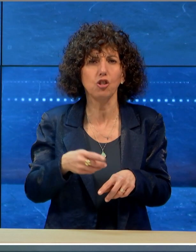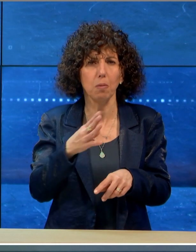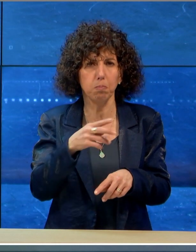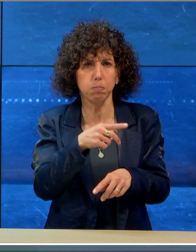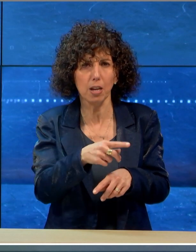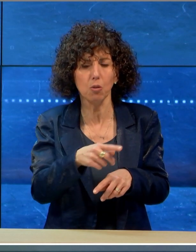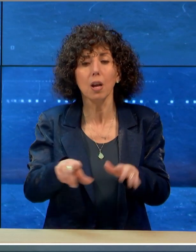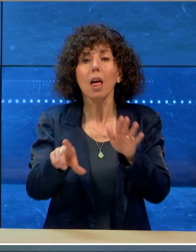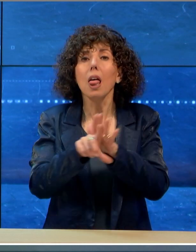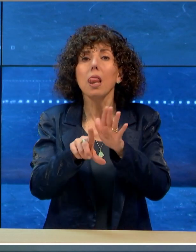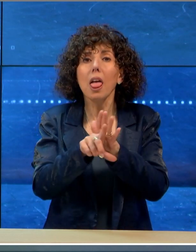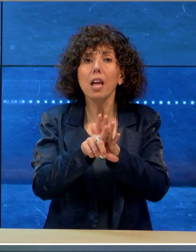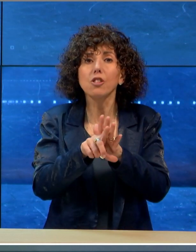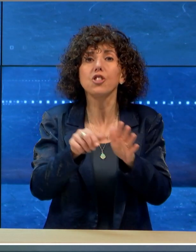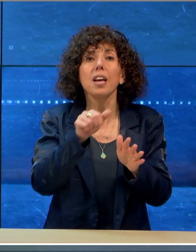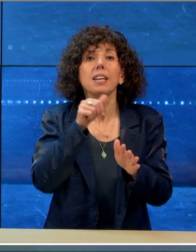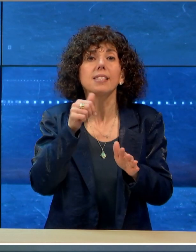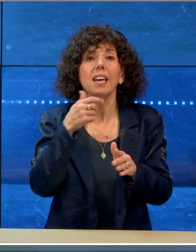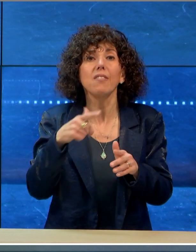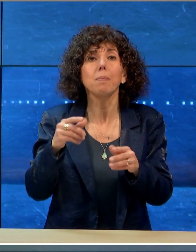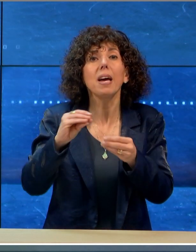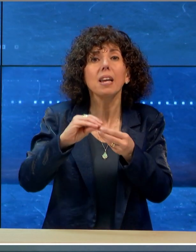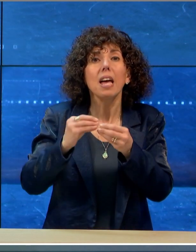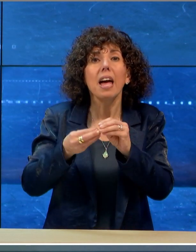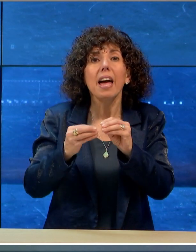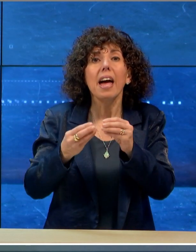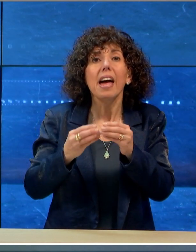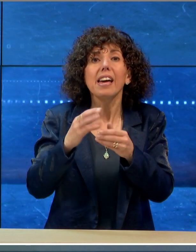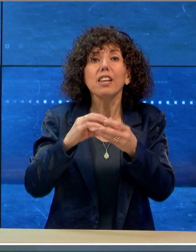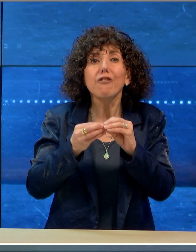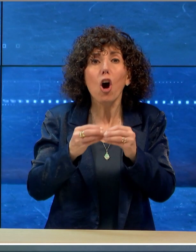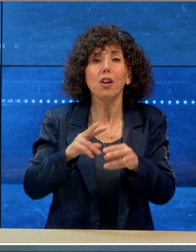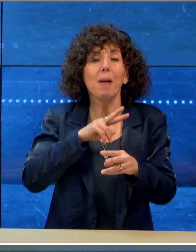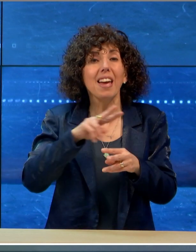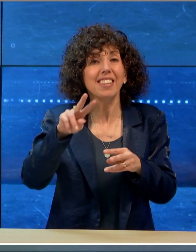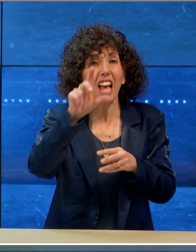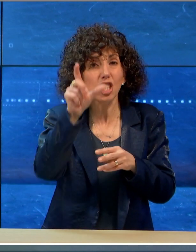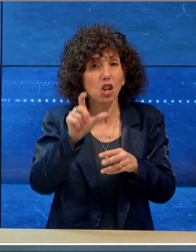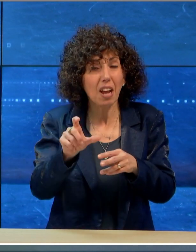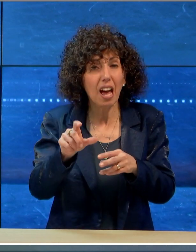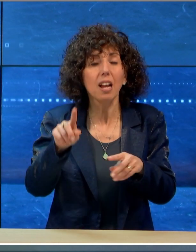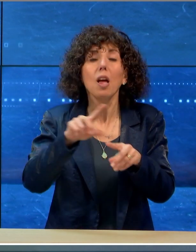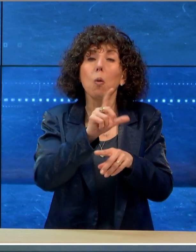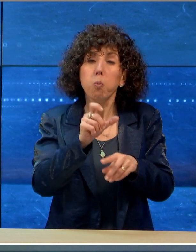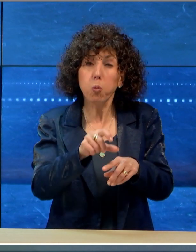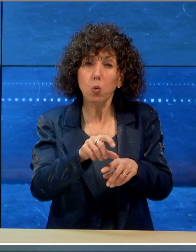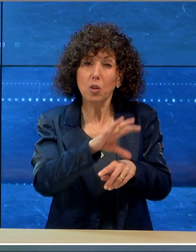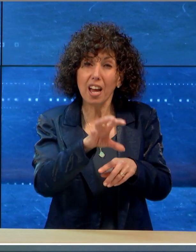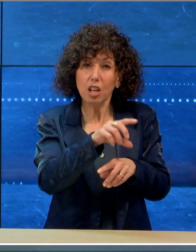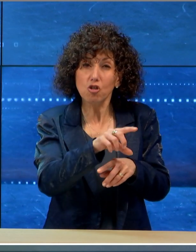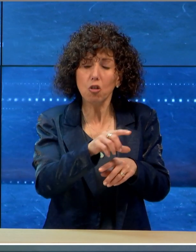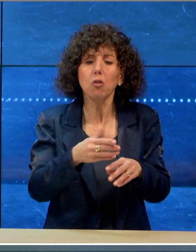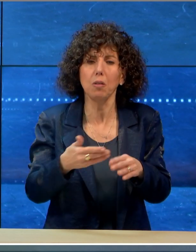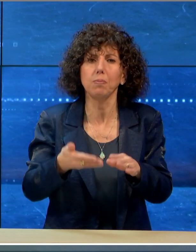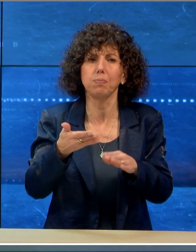che si inserisce nel percorso della riforma nazionale e la Regione Puglia in questi anni si è